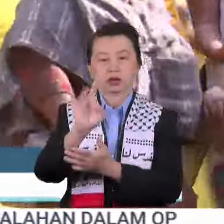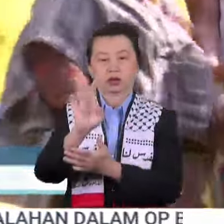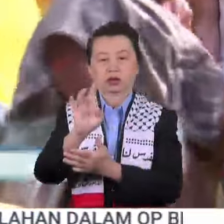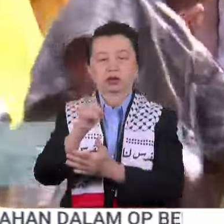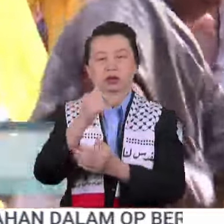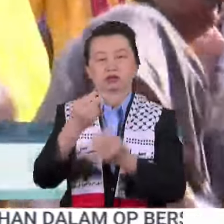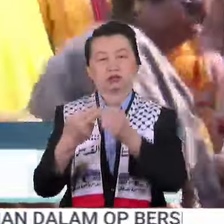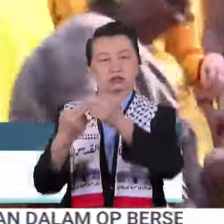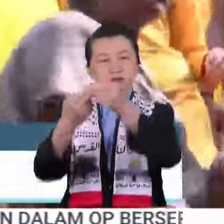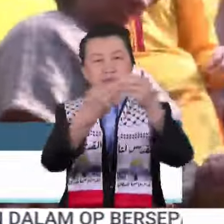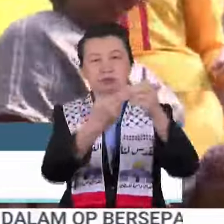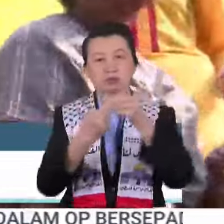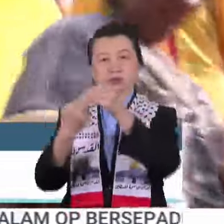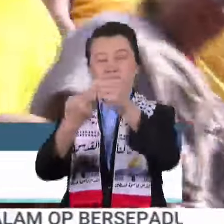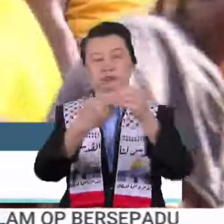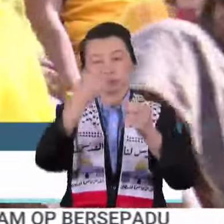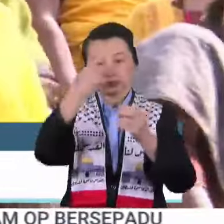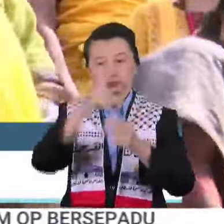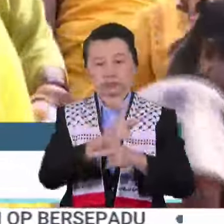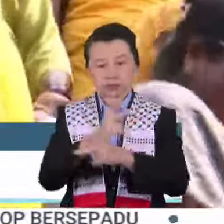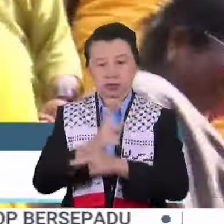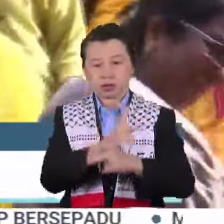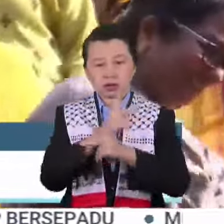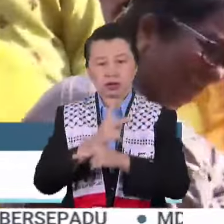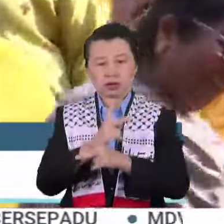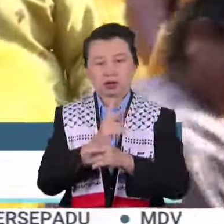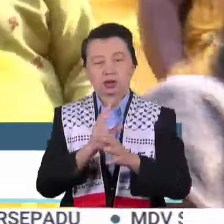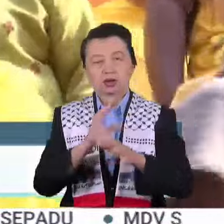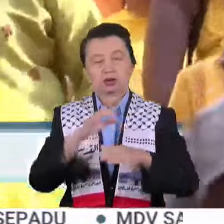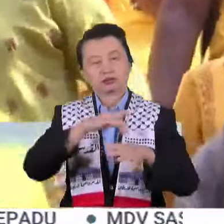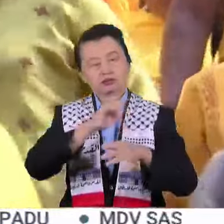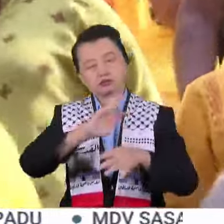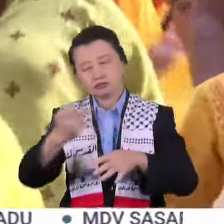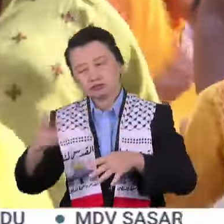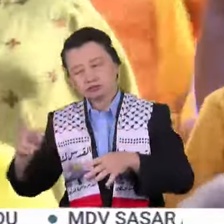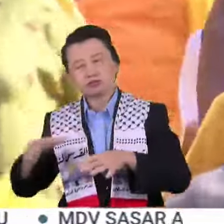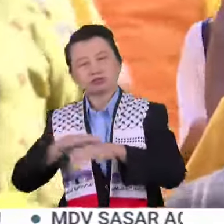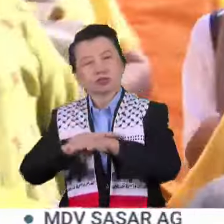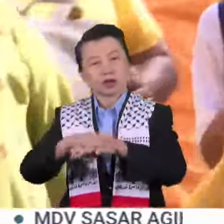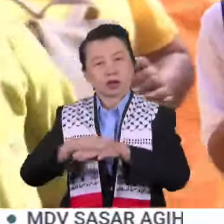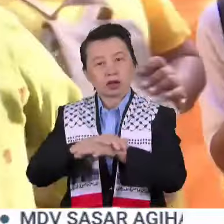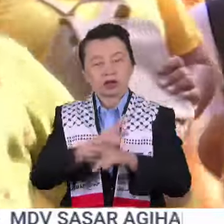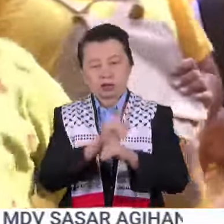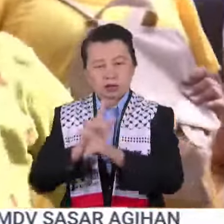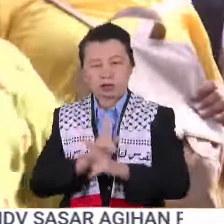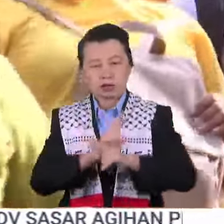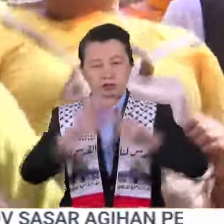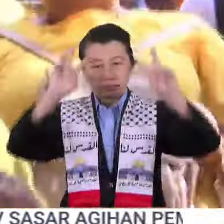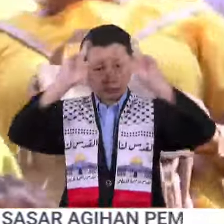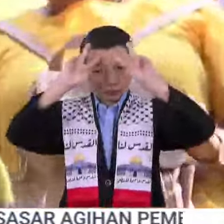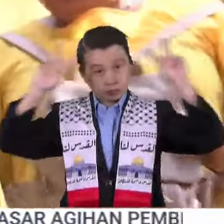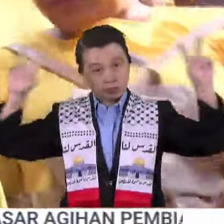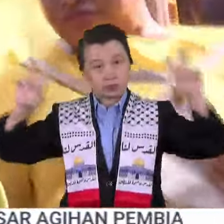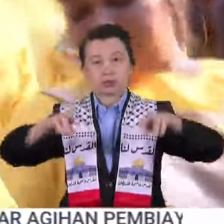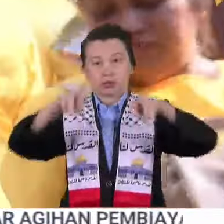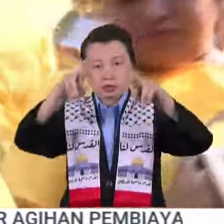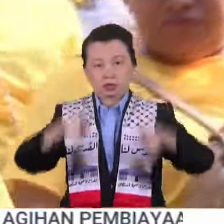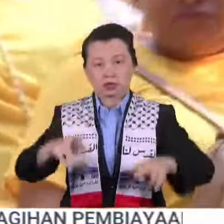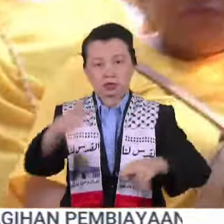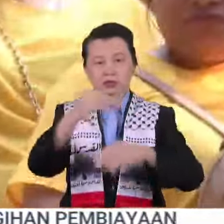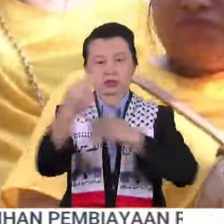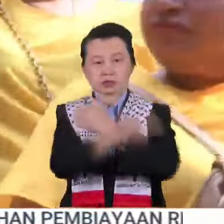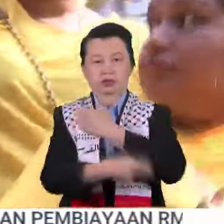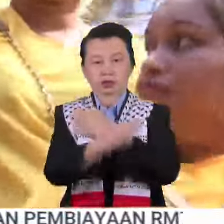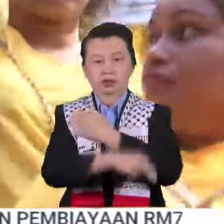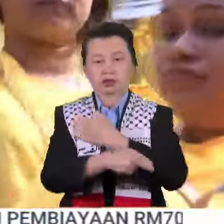teras perpaduan untuk memelihara kerukunan antara kaum dan memelihara juga keharmonian rakyat dan